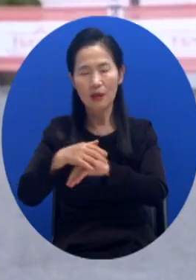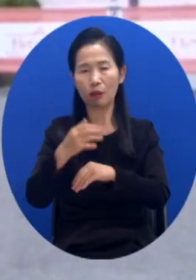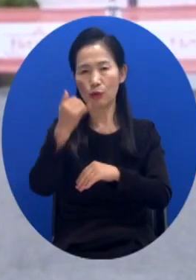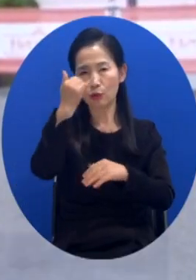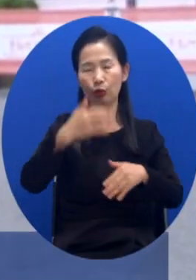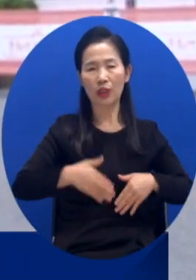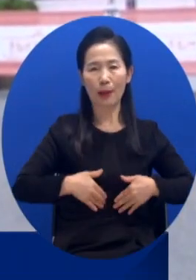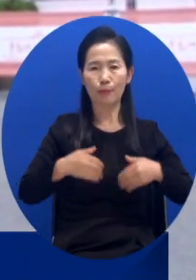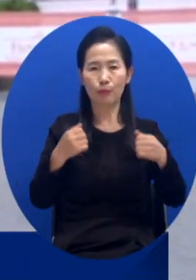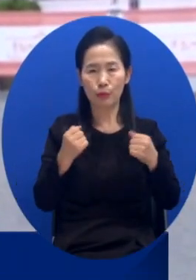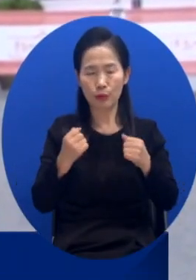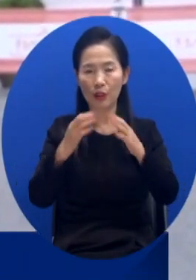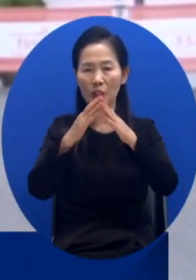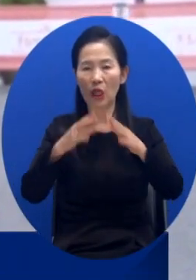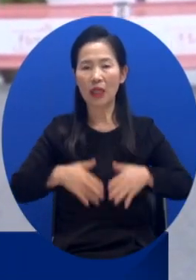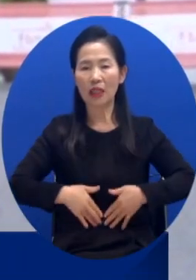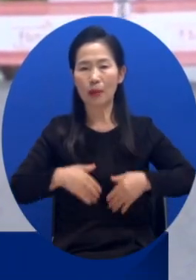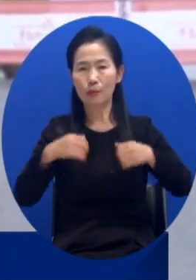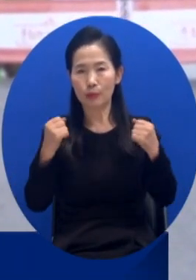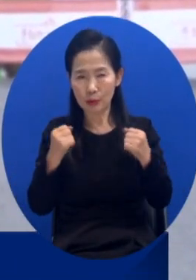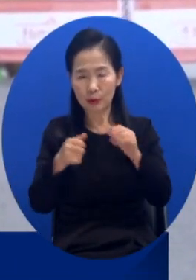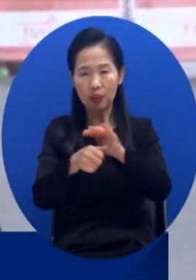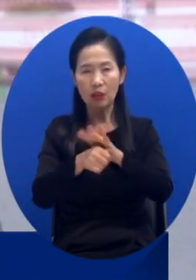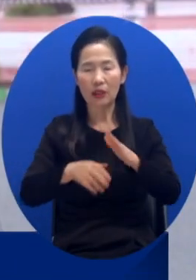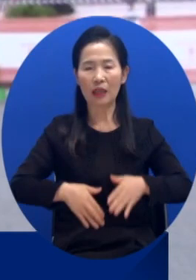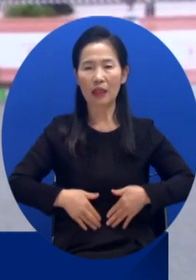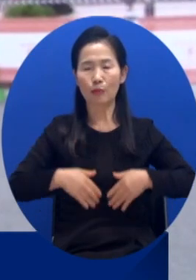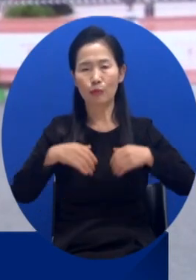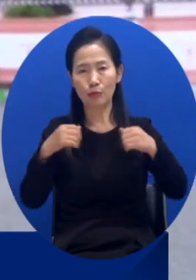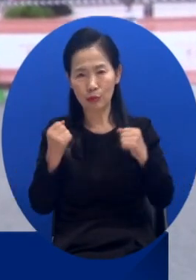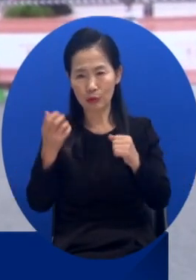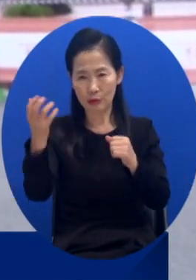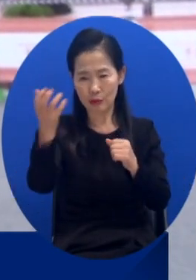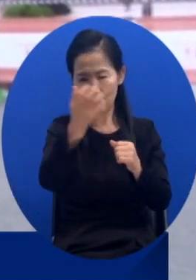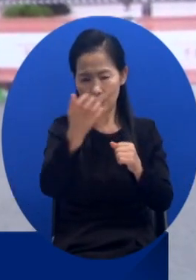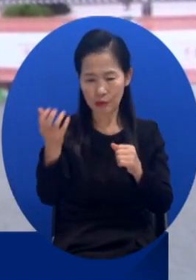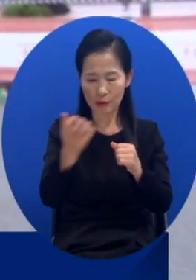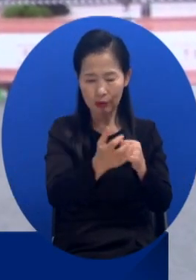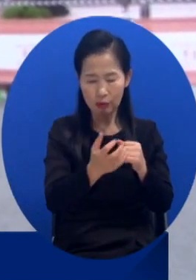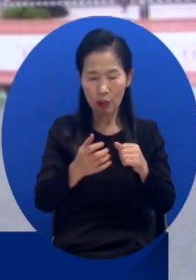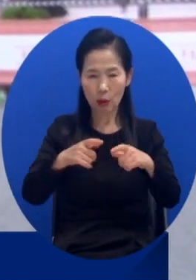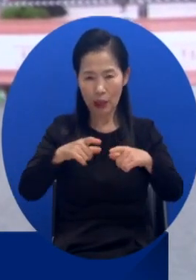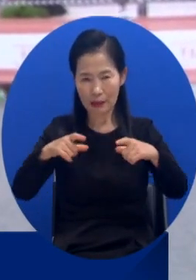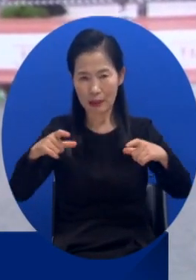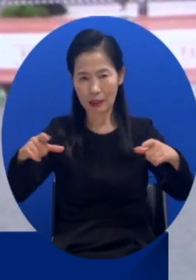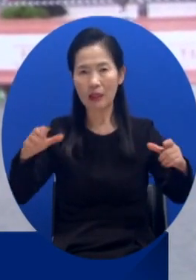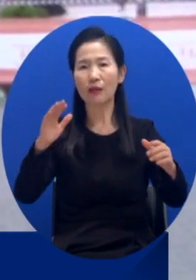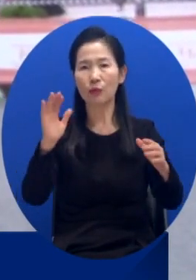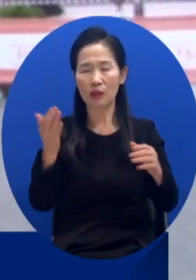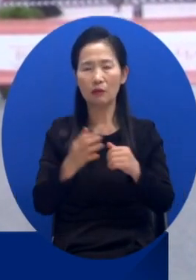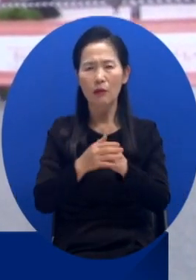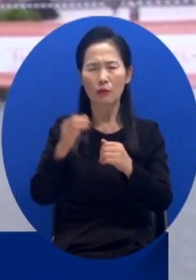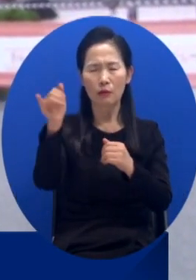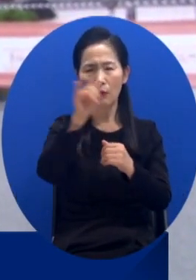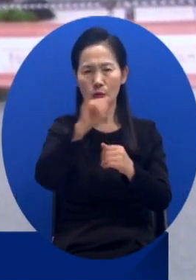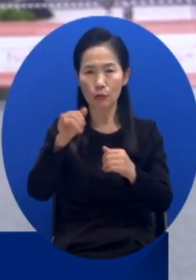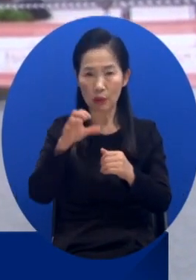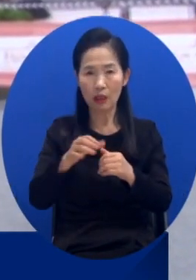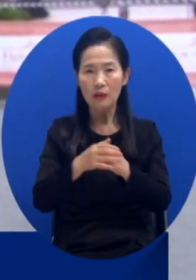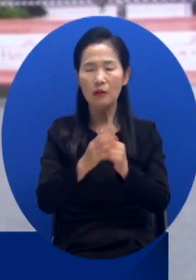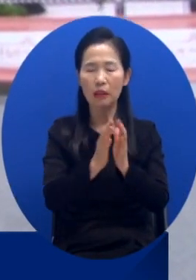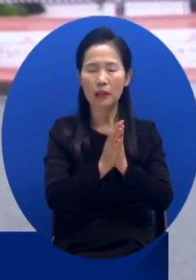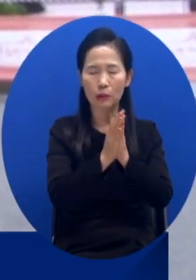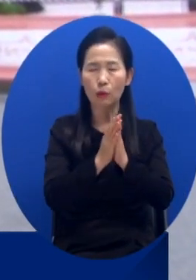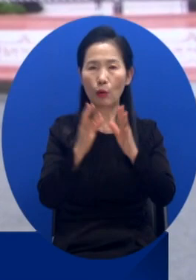충청남북도, 전라남북도, 경상남북도 이것이 확대되어서 전국에서 이